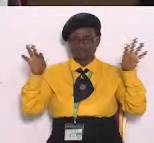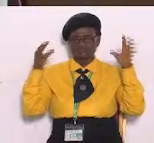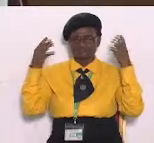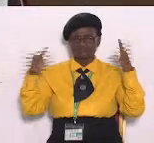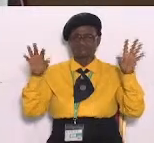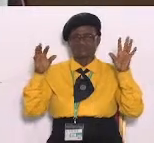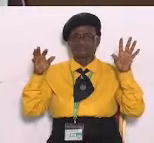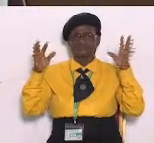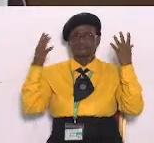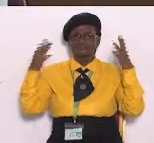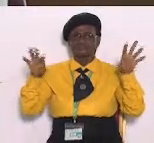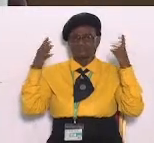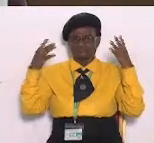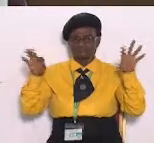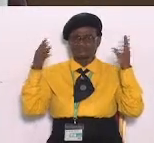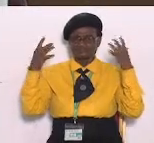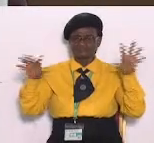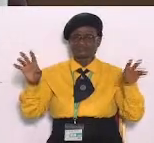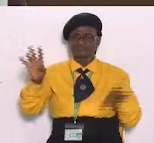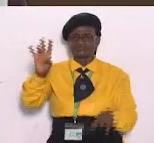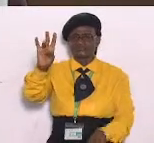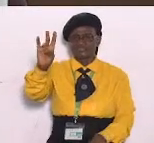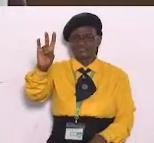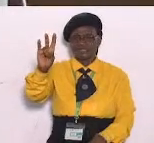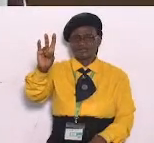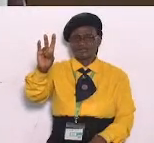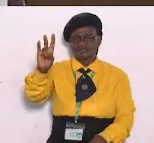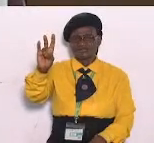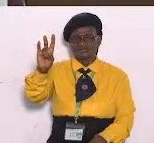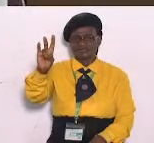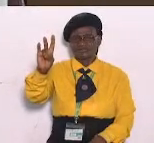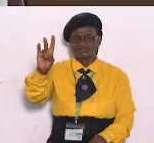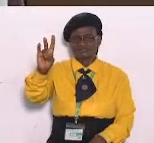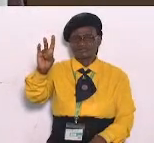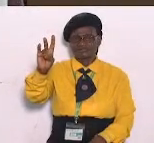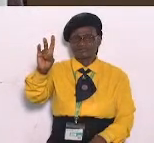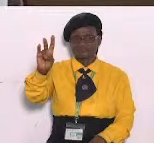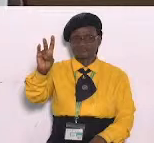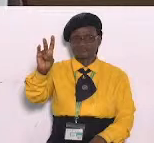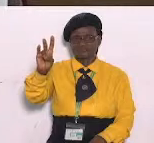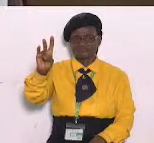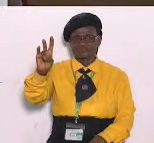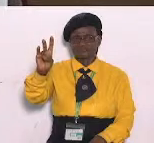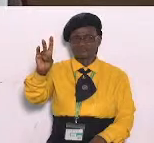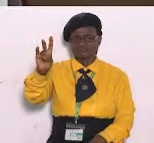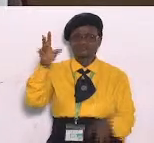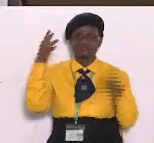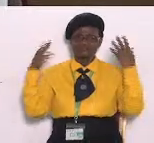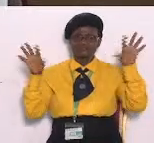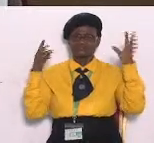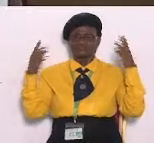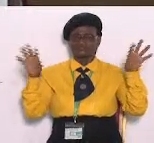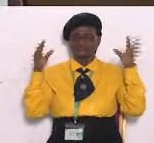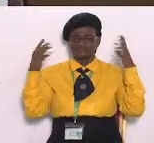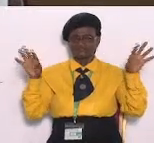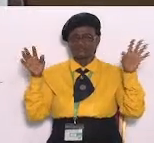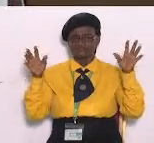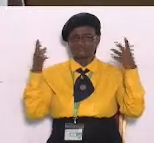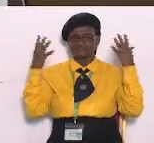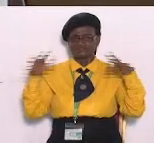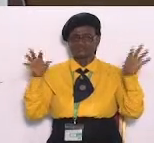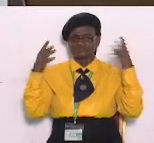venez vers lui n'importe où tu te trouves 7 viens vers Jésus si tu devant